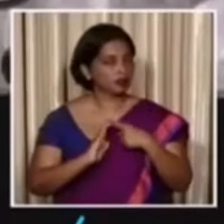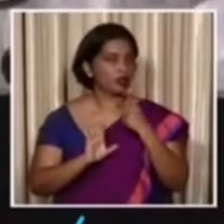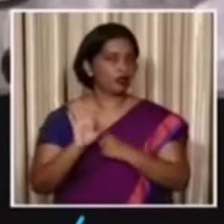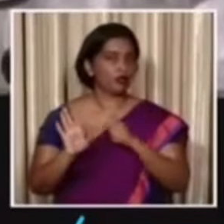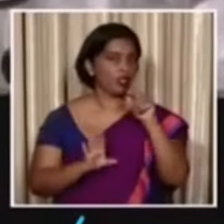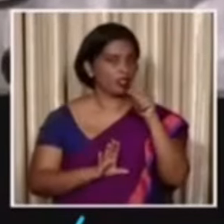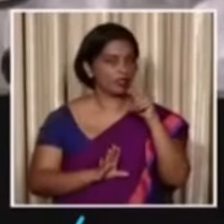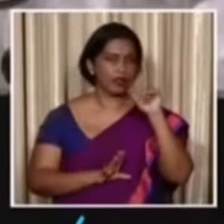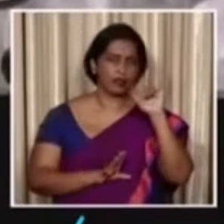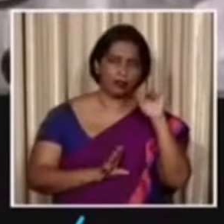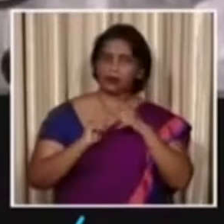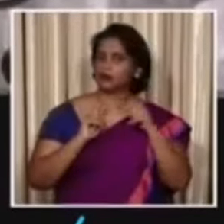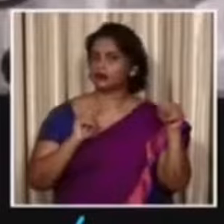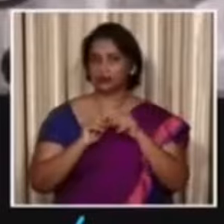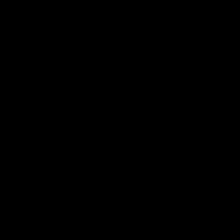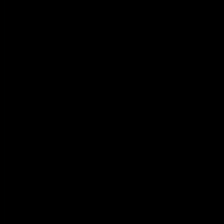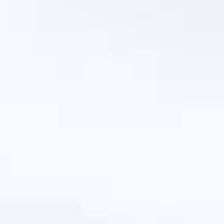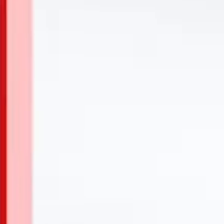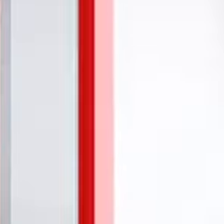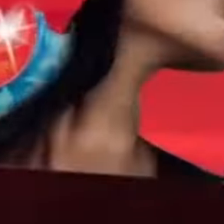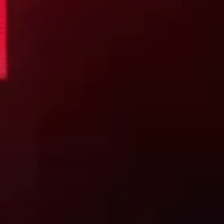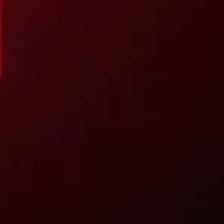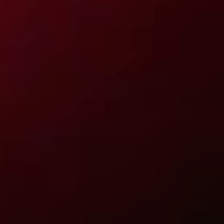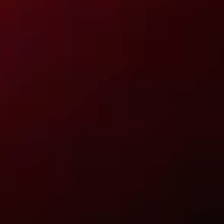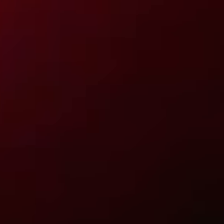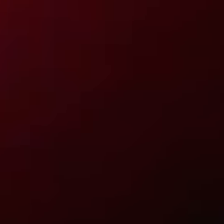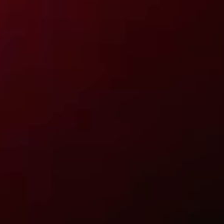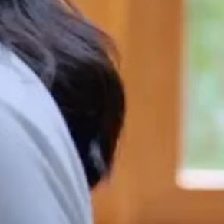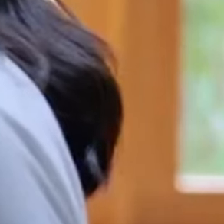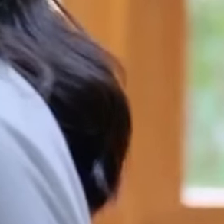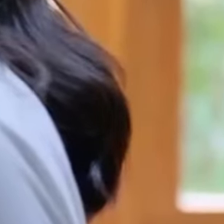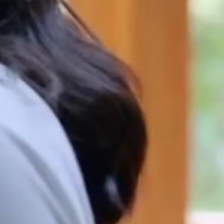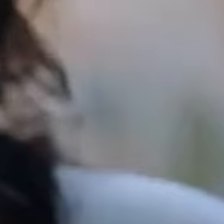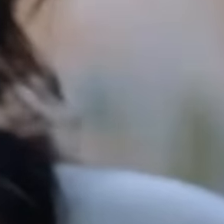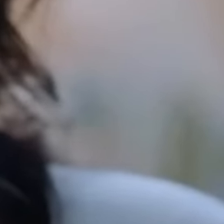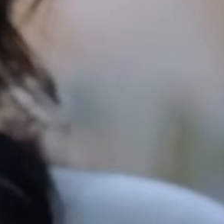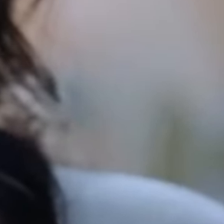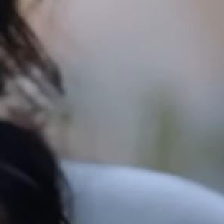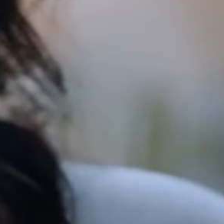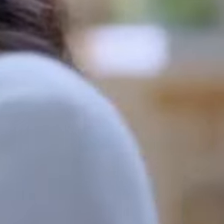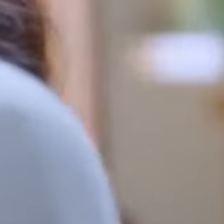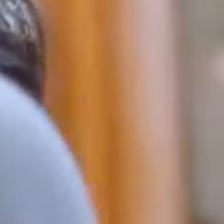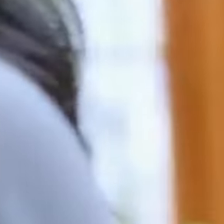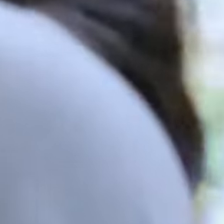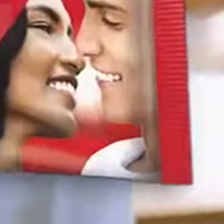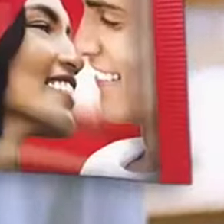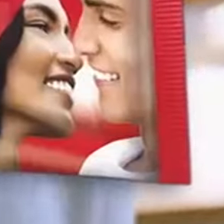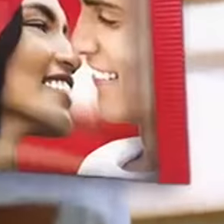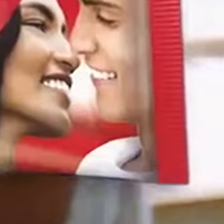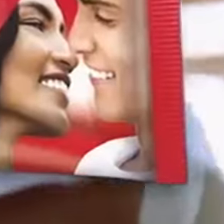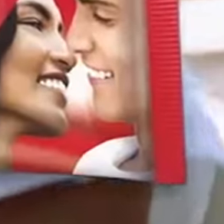70ක් 75ක් මේ කාල සීමාව තුළ නව close up triple fresh formula නැවුම් බවක් සහ